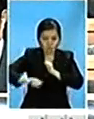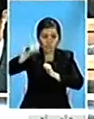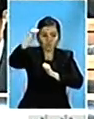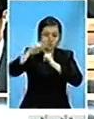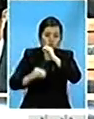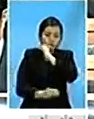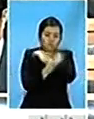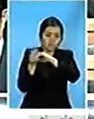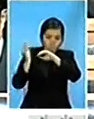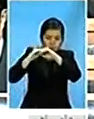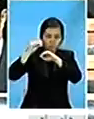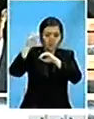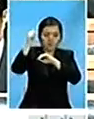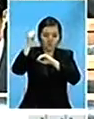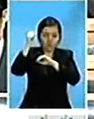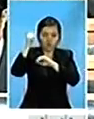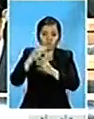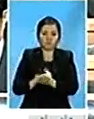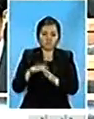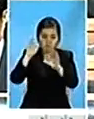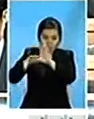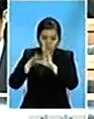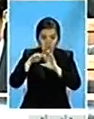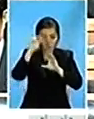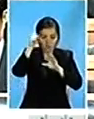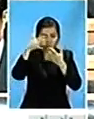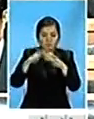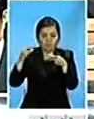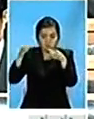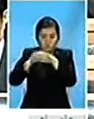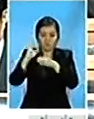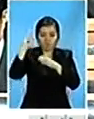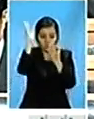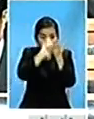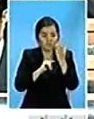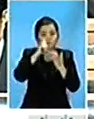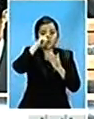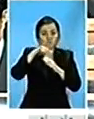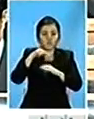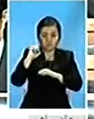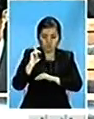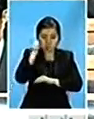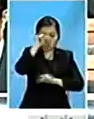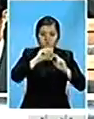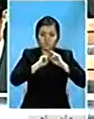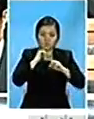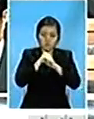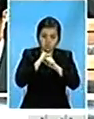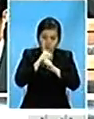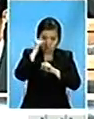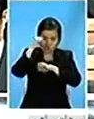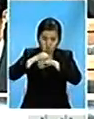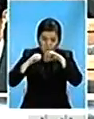กว่านี้และให้บริษัทของไทยนั้นเป็นแกนนำของกลุ่มบริษัททั้งหมดท่านประธานครับผมมั่นใจว่